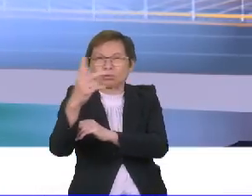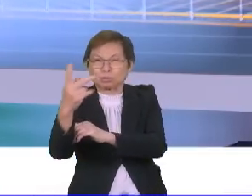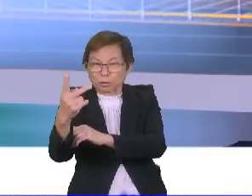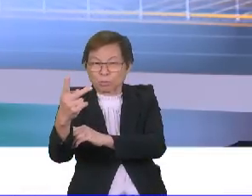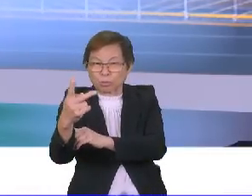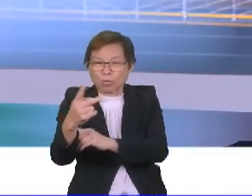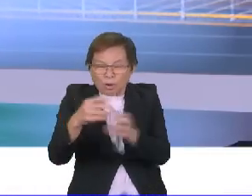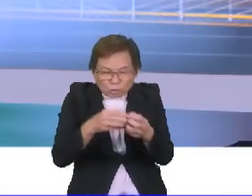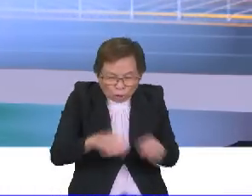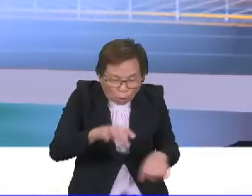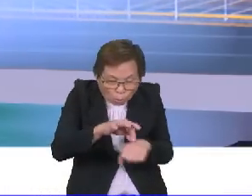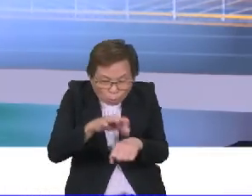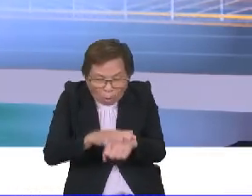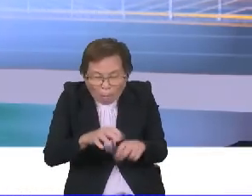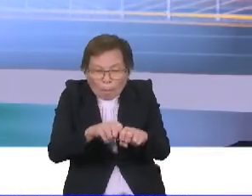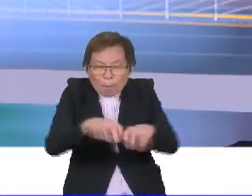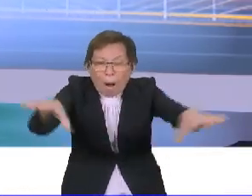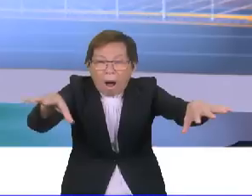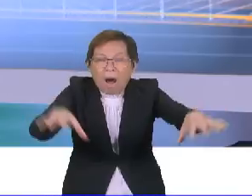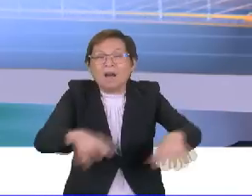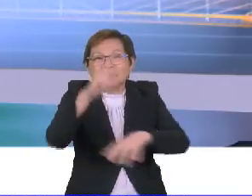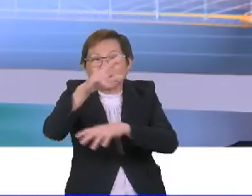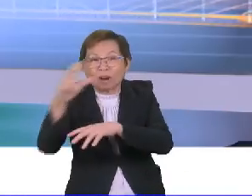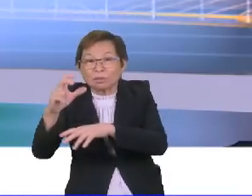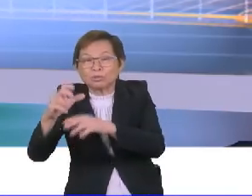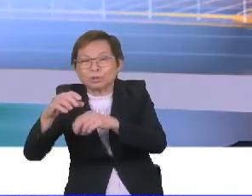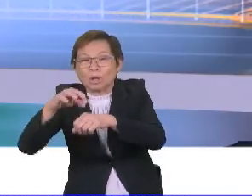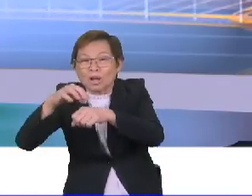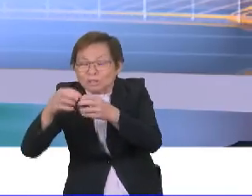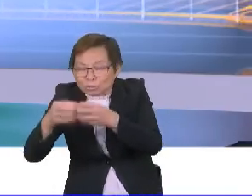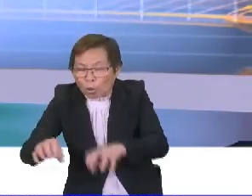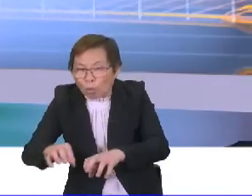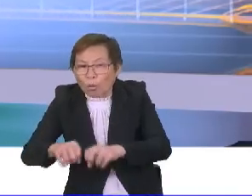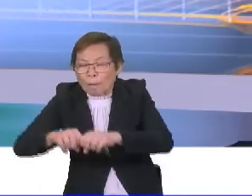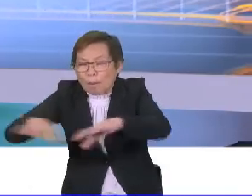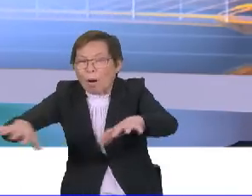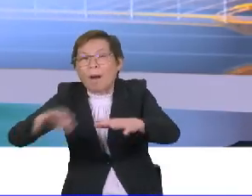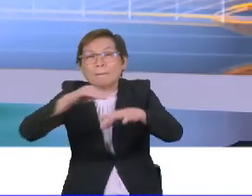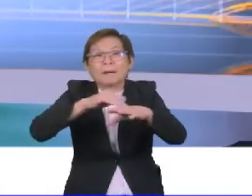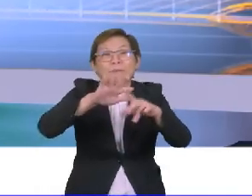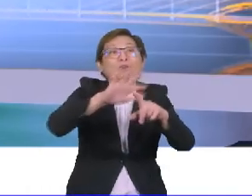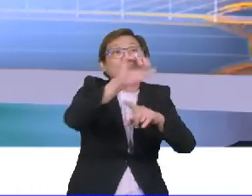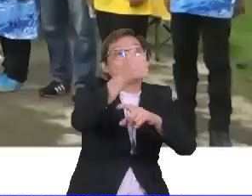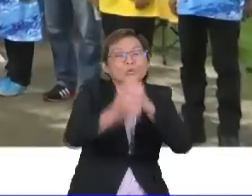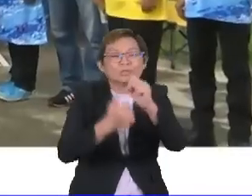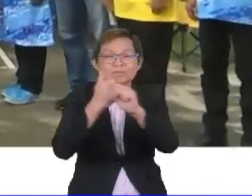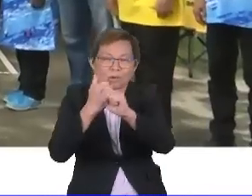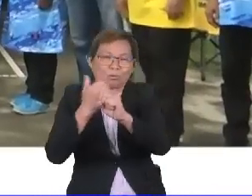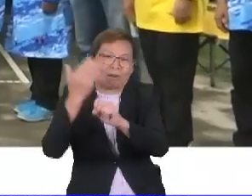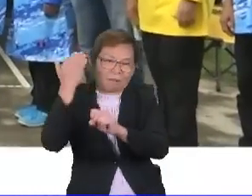TV area pinggiran Putra dan hampir 300.000 lagi di taman impianku sejak Oktober tahun lalu